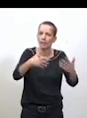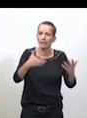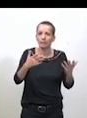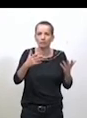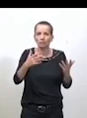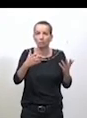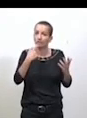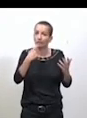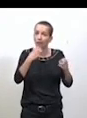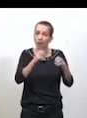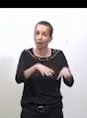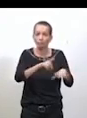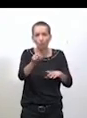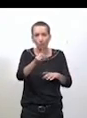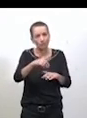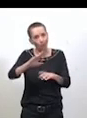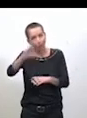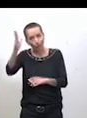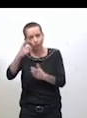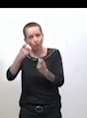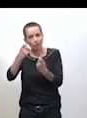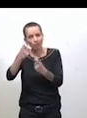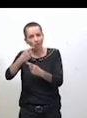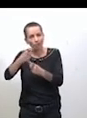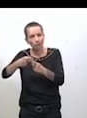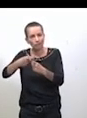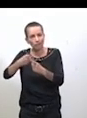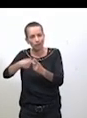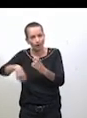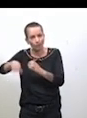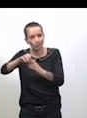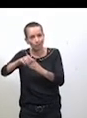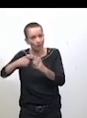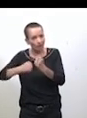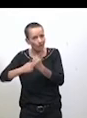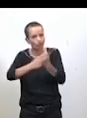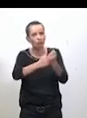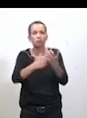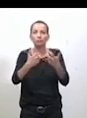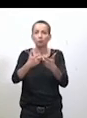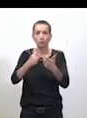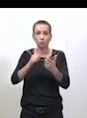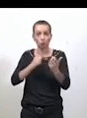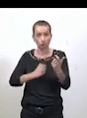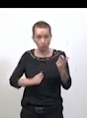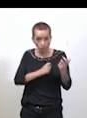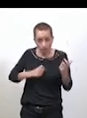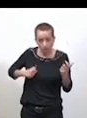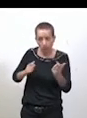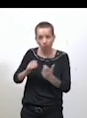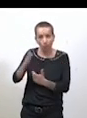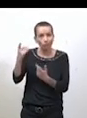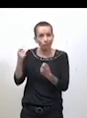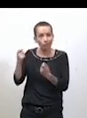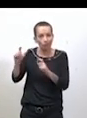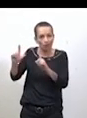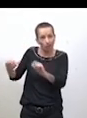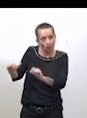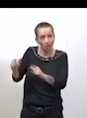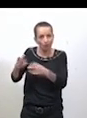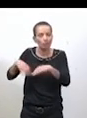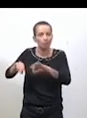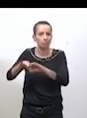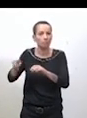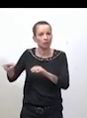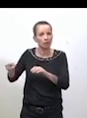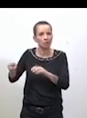d'autres qui vont la renforcer. Et ça a été le cas notamment en Suisse, qui possède d'autres monnaies, et c'est un pays qui s'en est